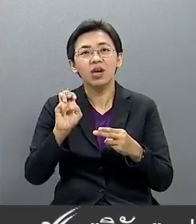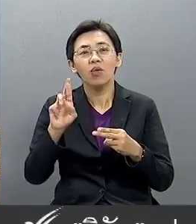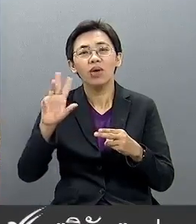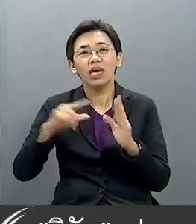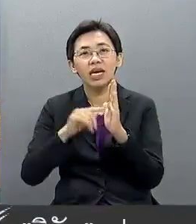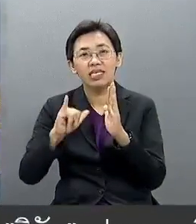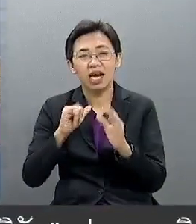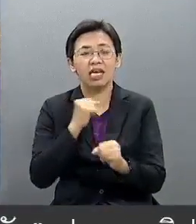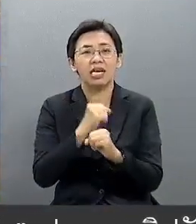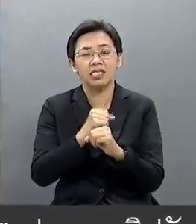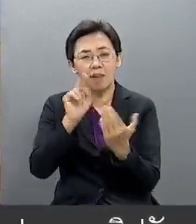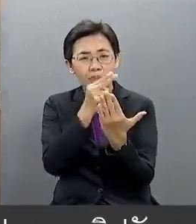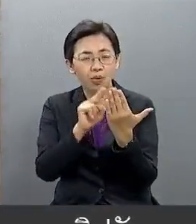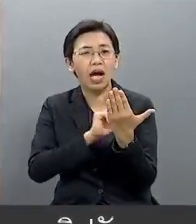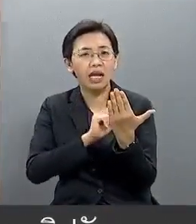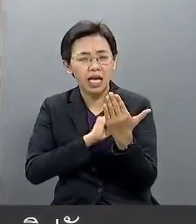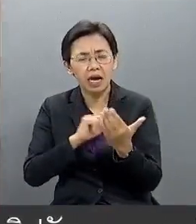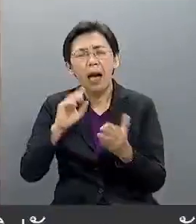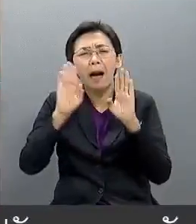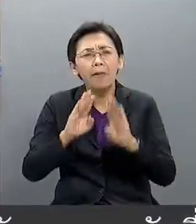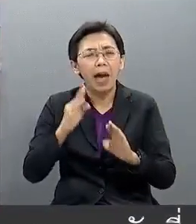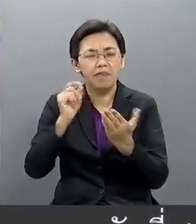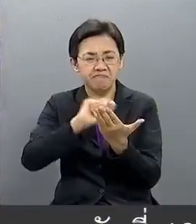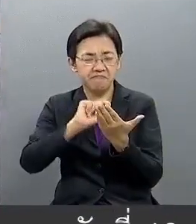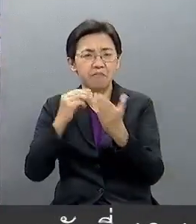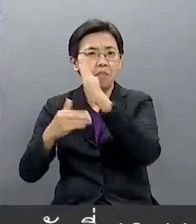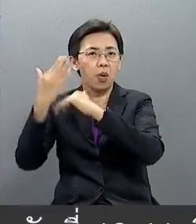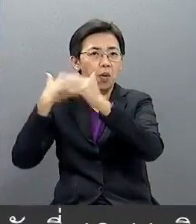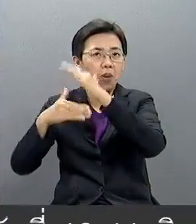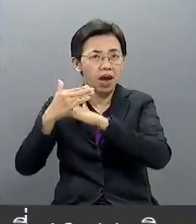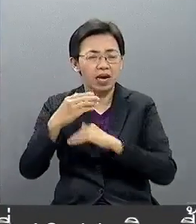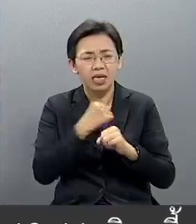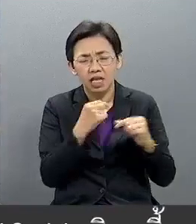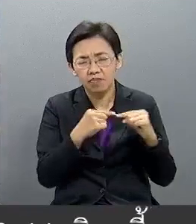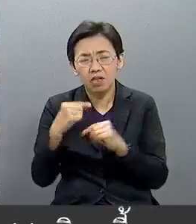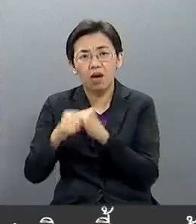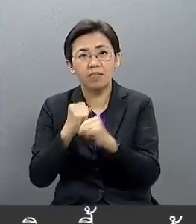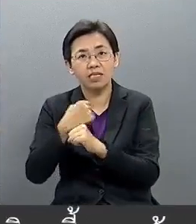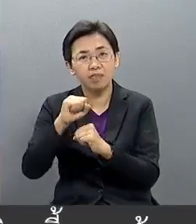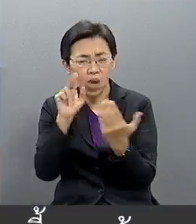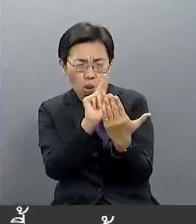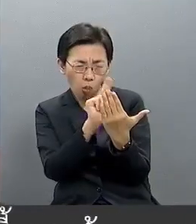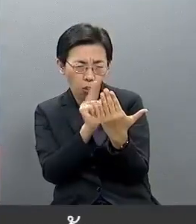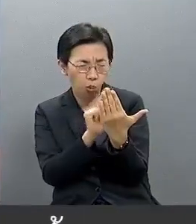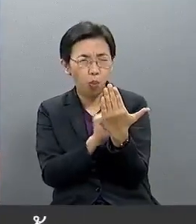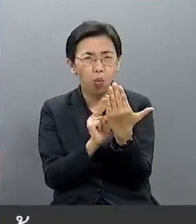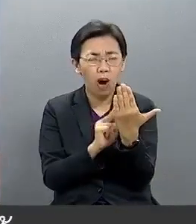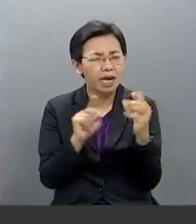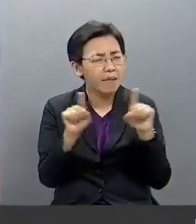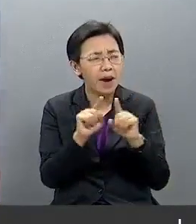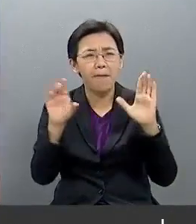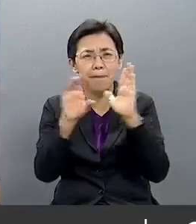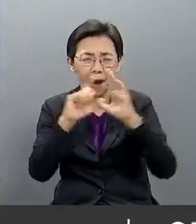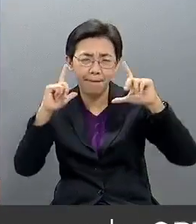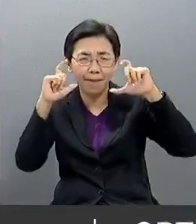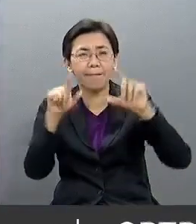บับช่างเขียนโบราณมุ่งมั่นศึกษาหลายสิบปีจนวาดได้ราวภาพถ่ายและสะสมรางวัลไว้มากแต่